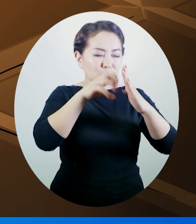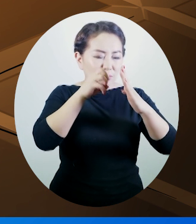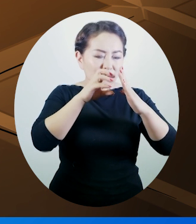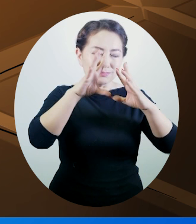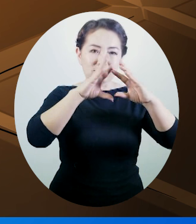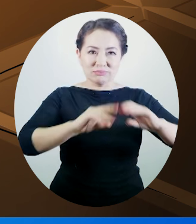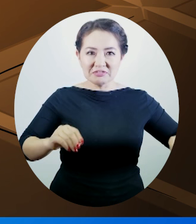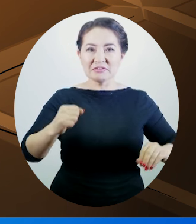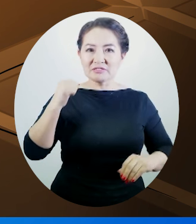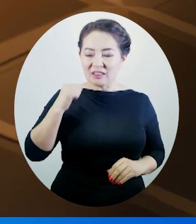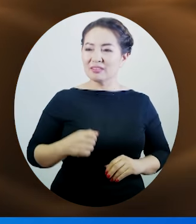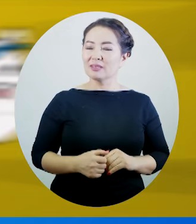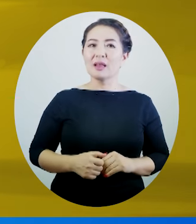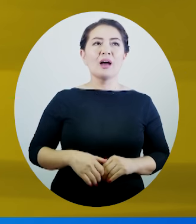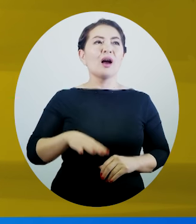иддээ тайчихъя.